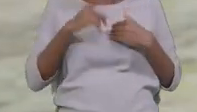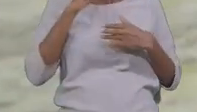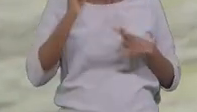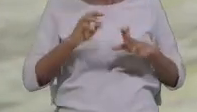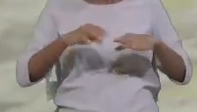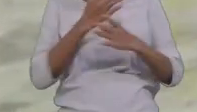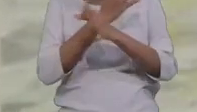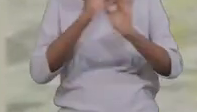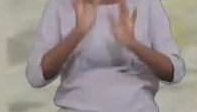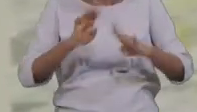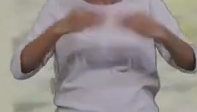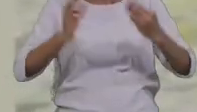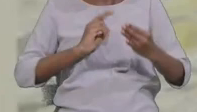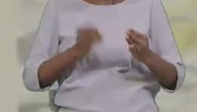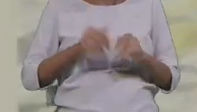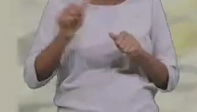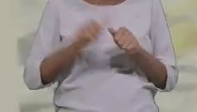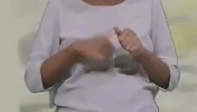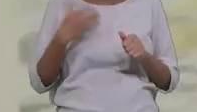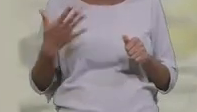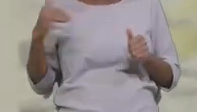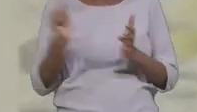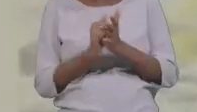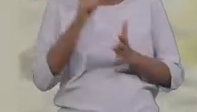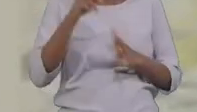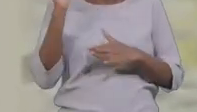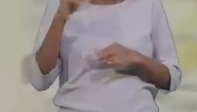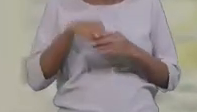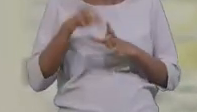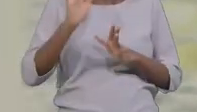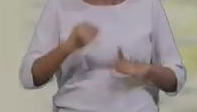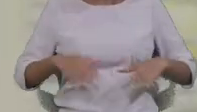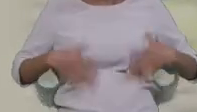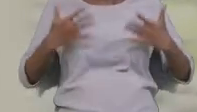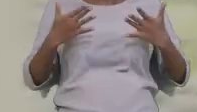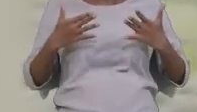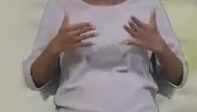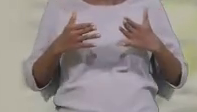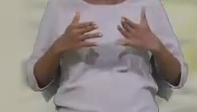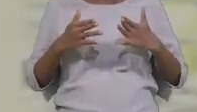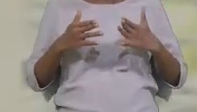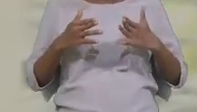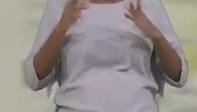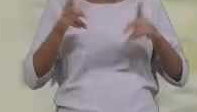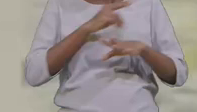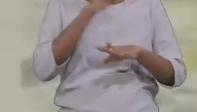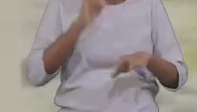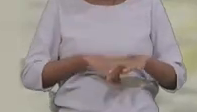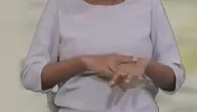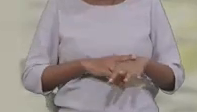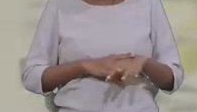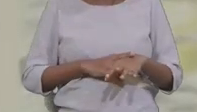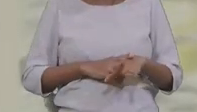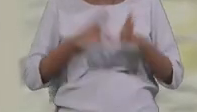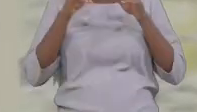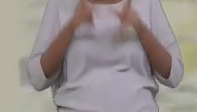Il t'a donné gratuitement tout ce dont tu as besoin dans ta vie. Physiquement,